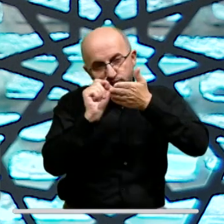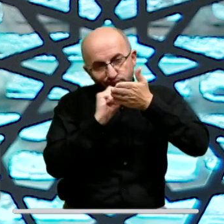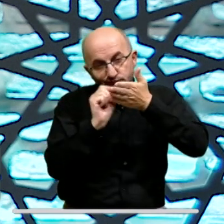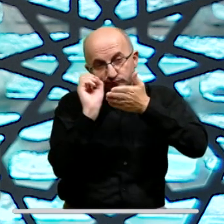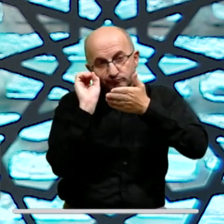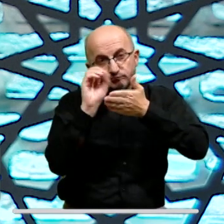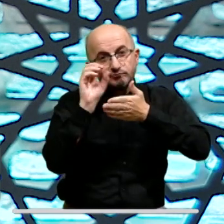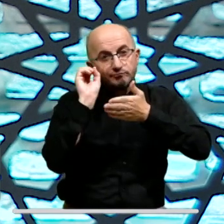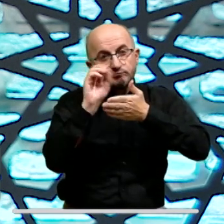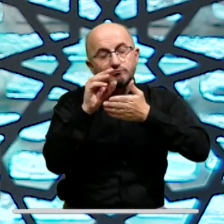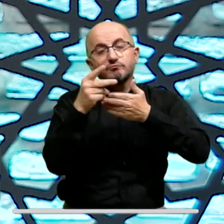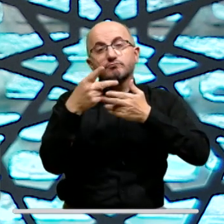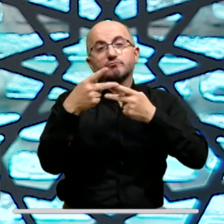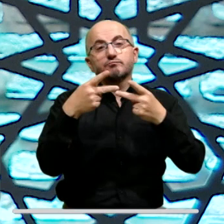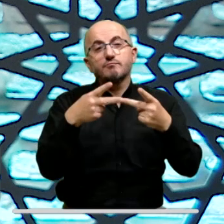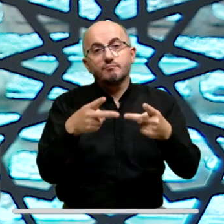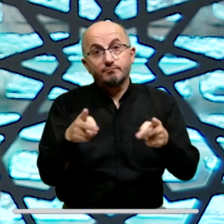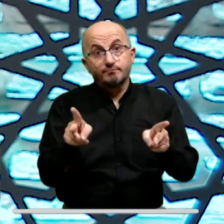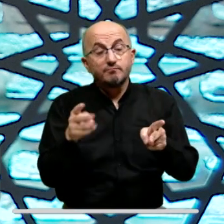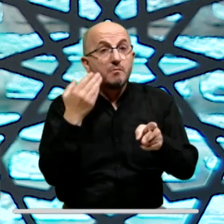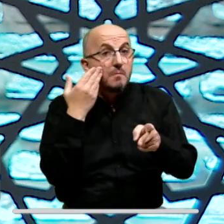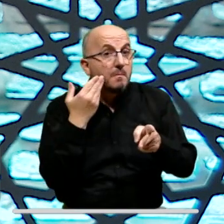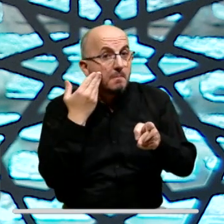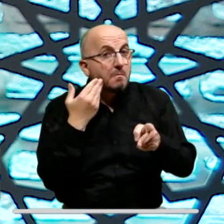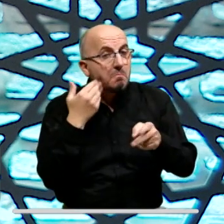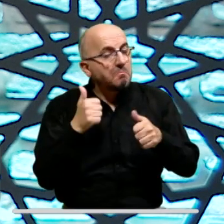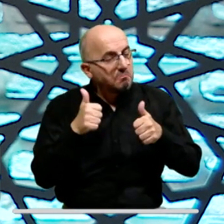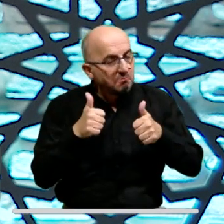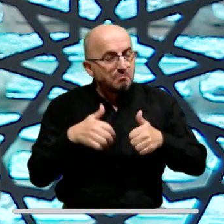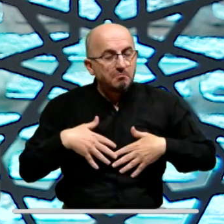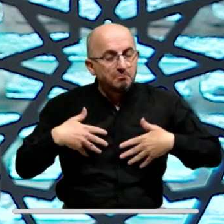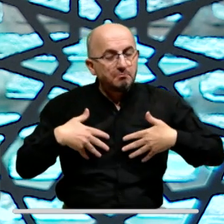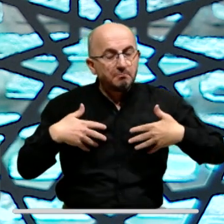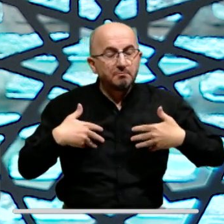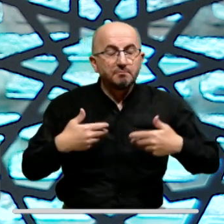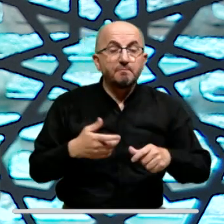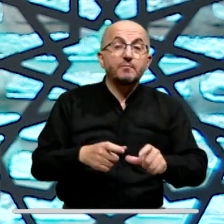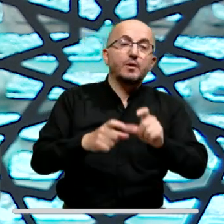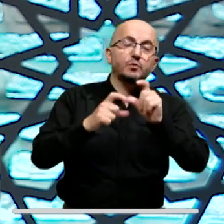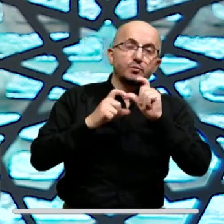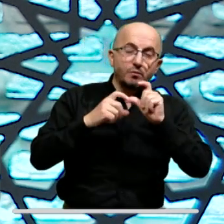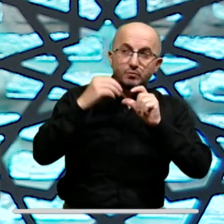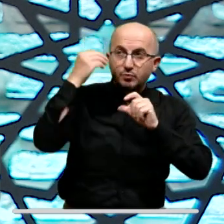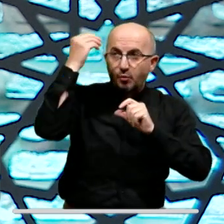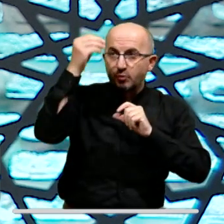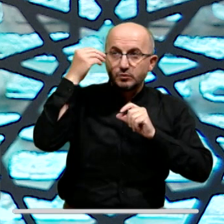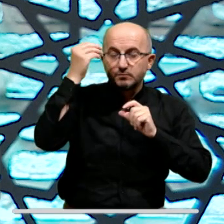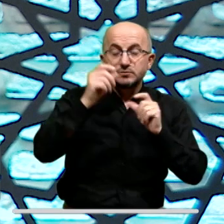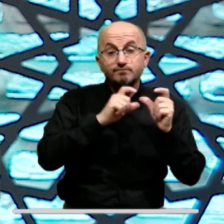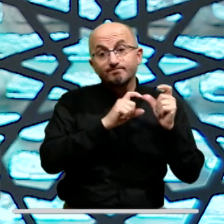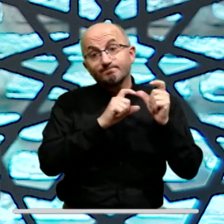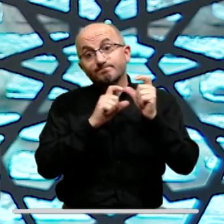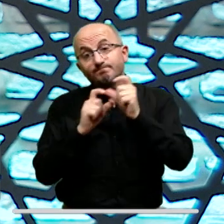sayfalarına ulaşabilirler. Takip ederlerse de çok çok seviniriz efendim. Oradan gelecek soruları da muhterem hocama bendeniz sizler